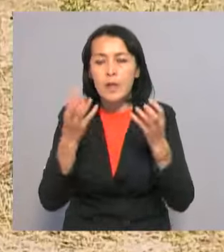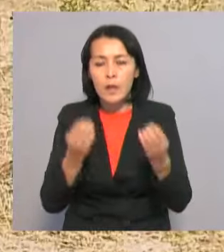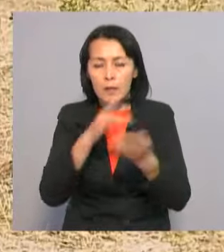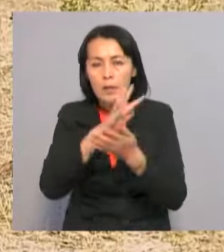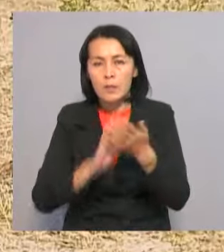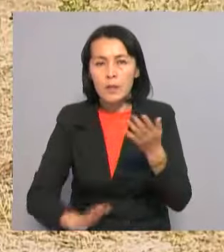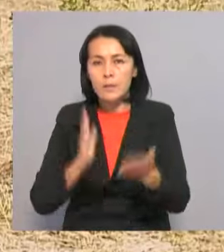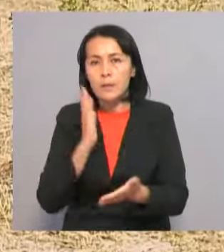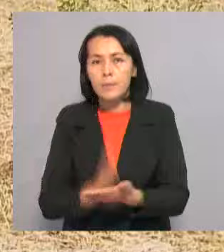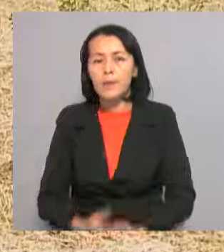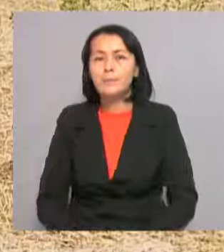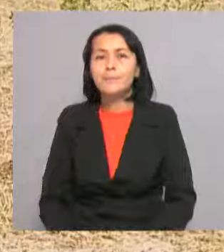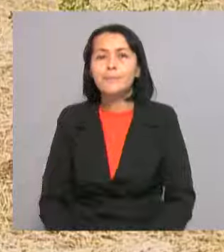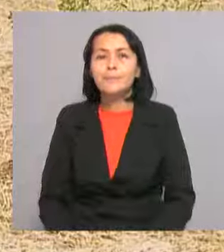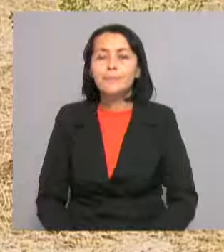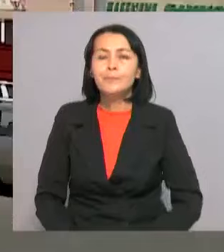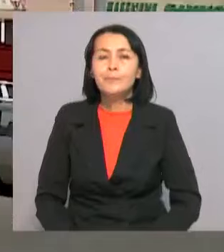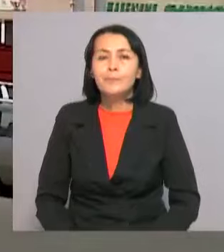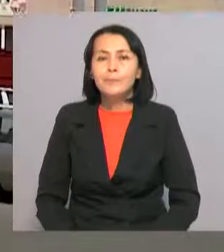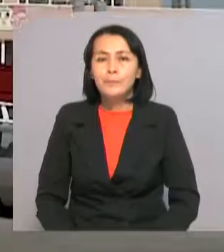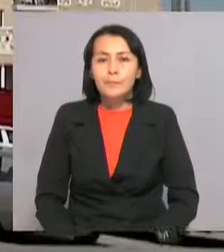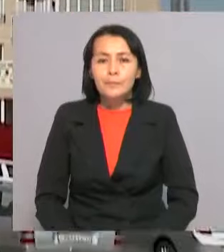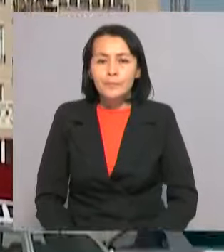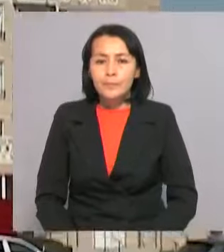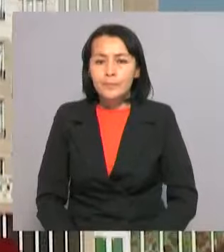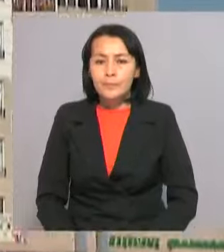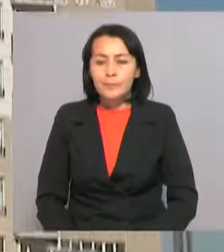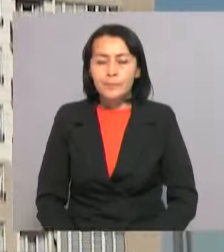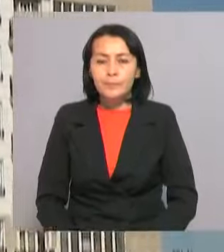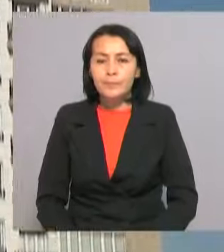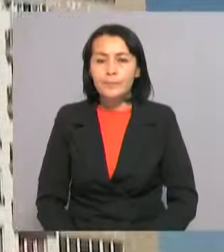жалғасын табады. Күнту Арынбек, Рулан Рүстемов, Ербол Махашев, жаңалықтар.